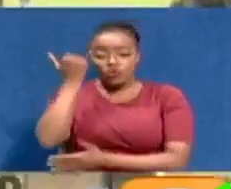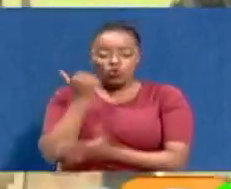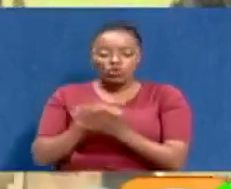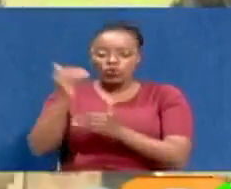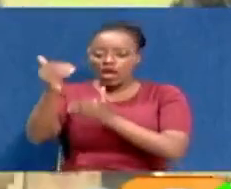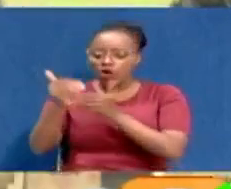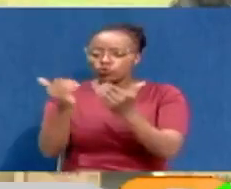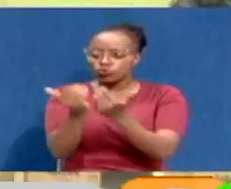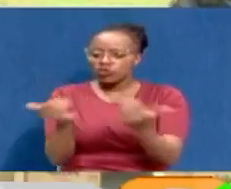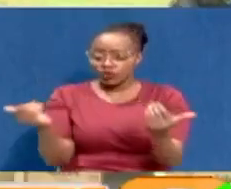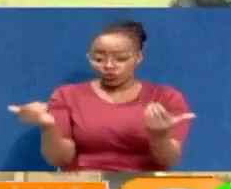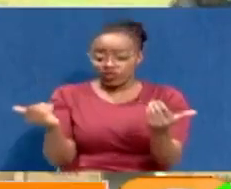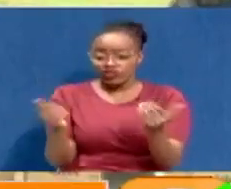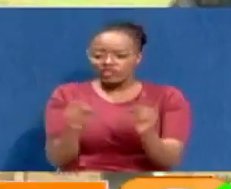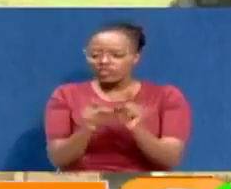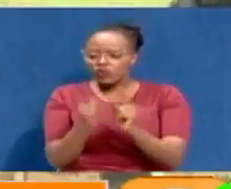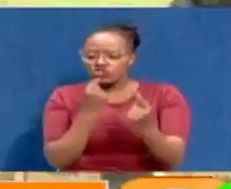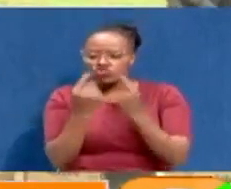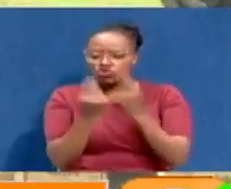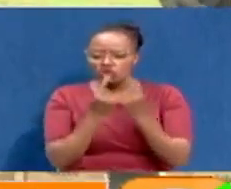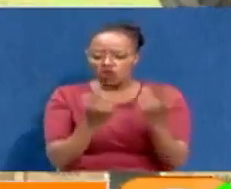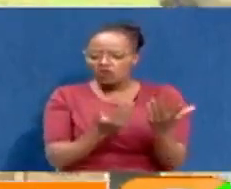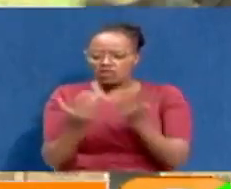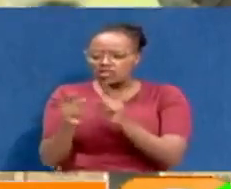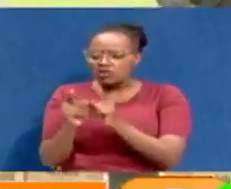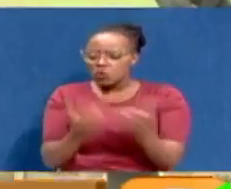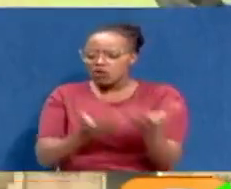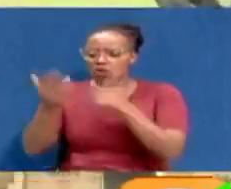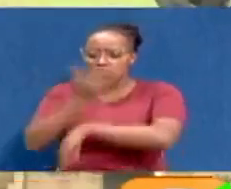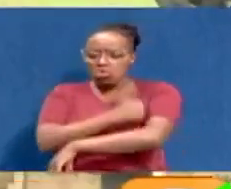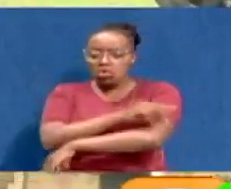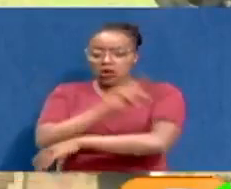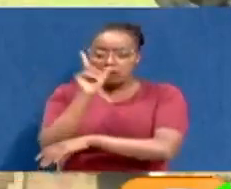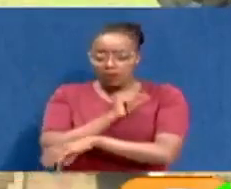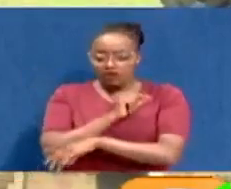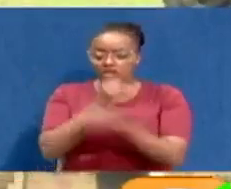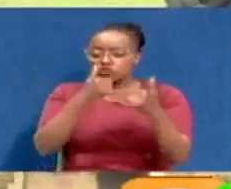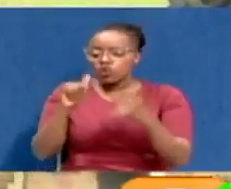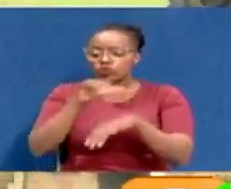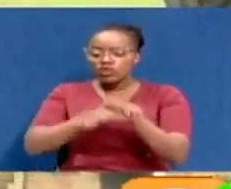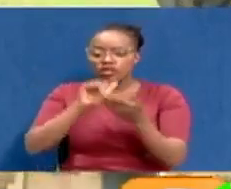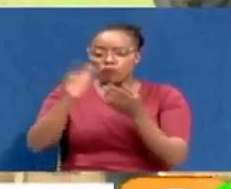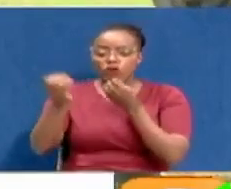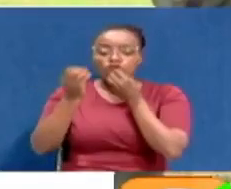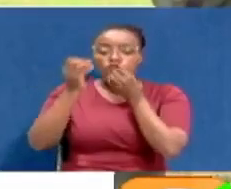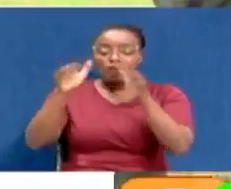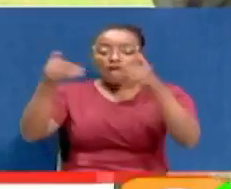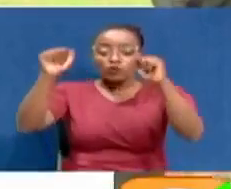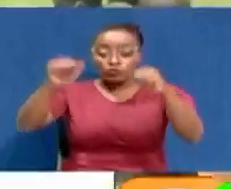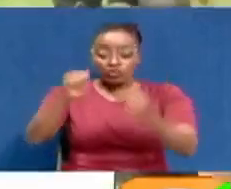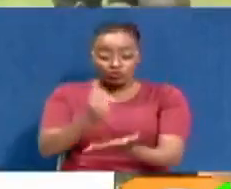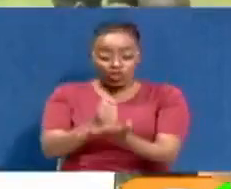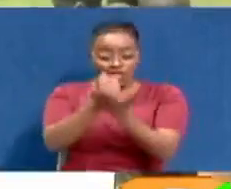very close na hao, tukadeal na hao, tumewapeleka pia hospitali, tukicollect more information na vile